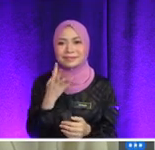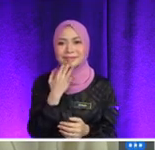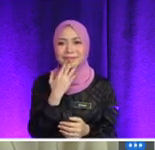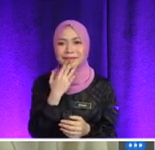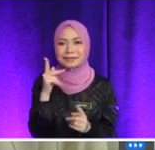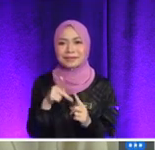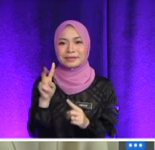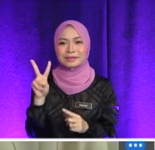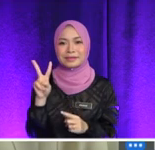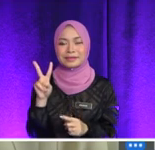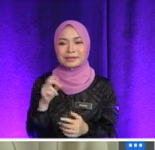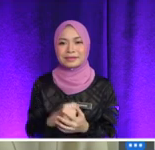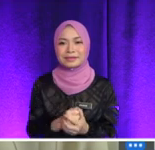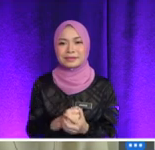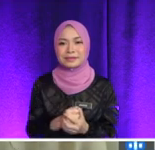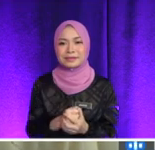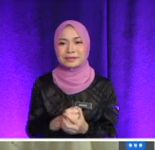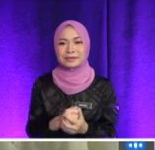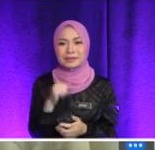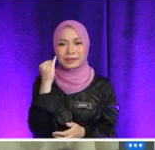Ungu Dengan hijau